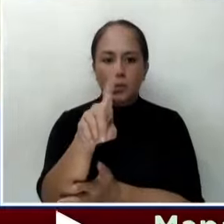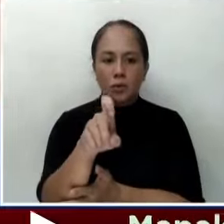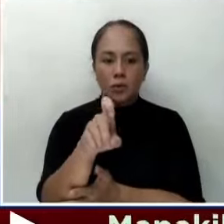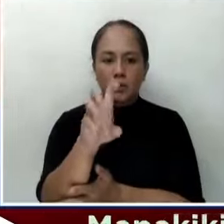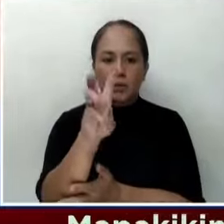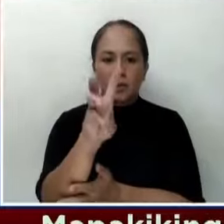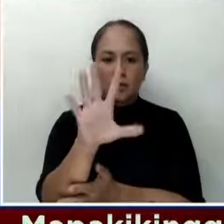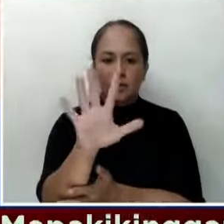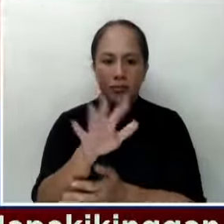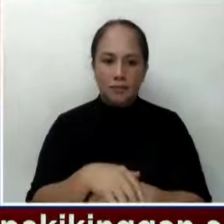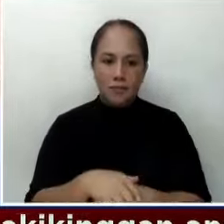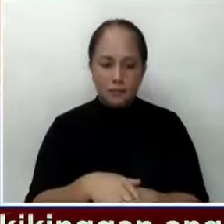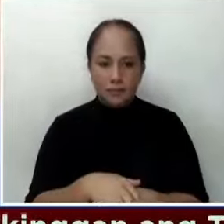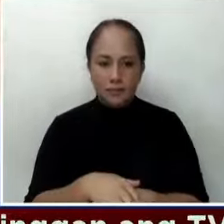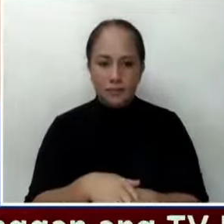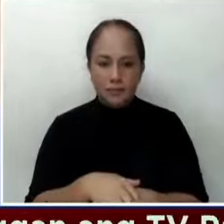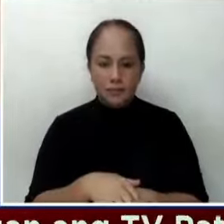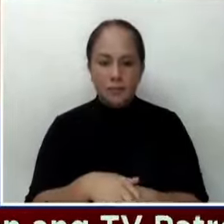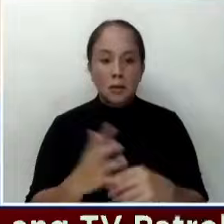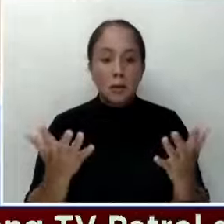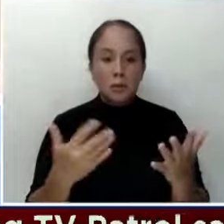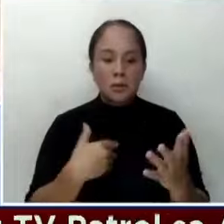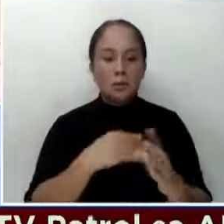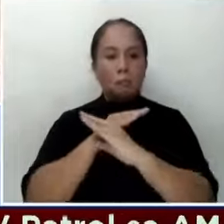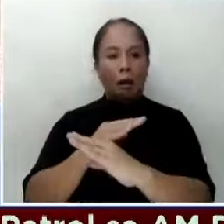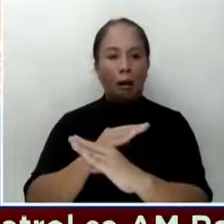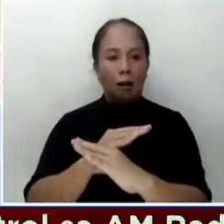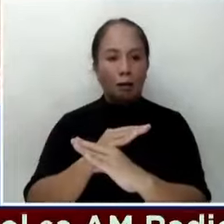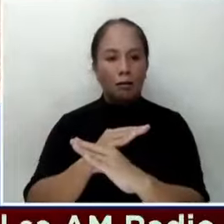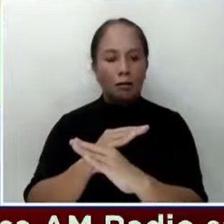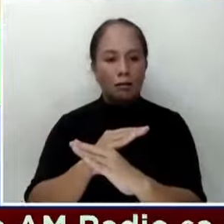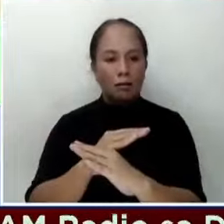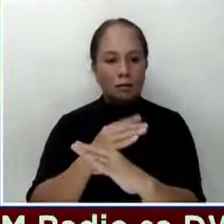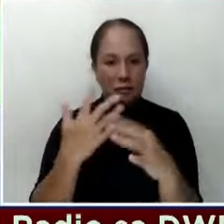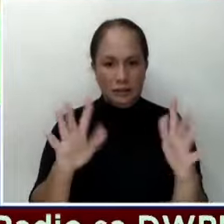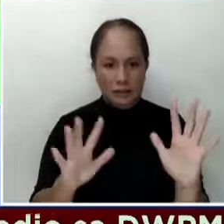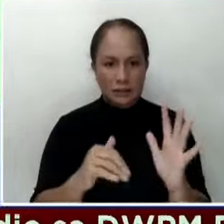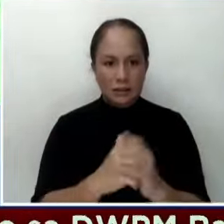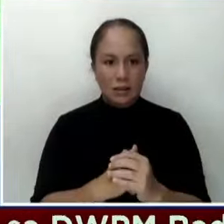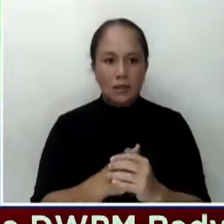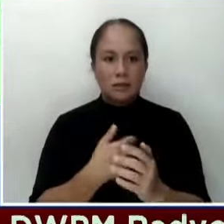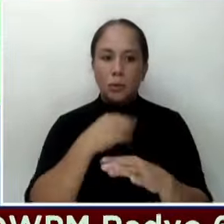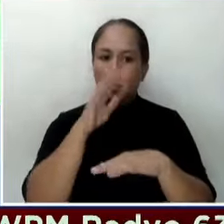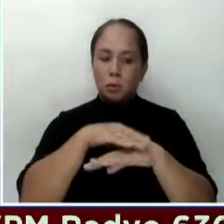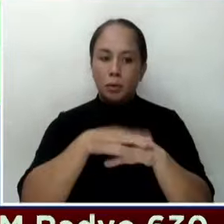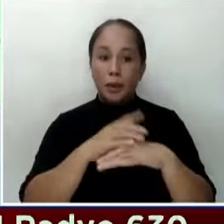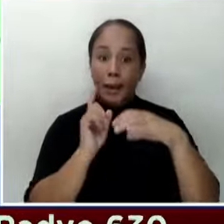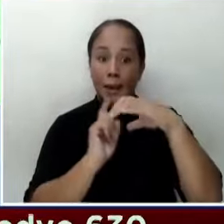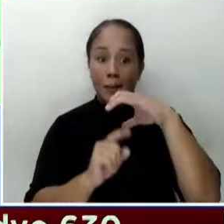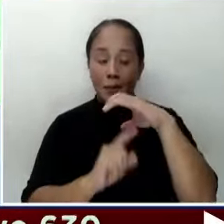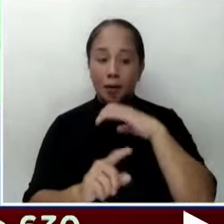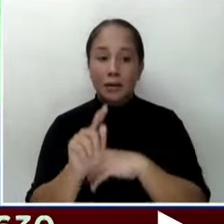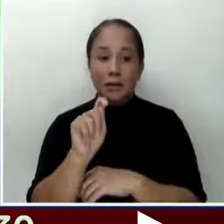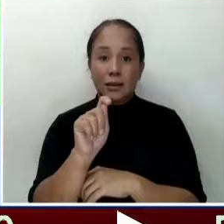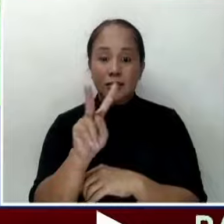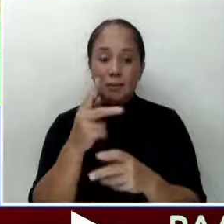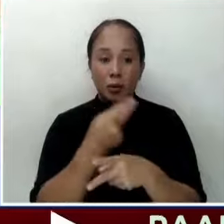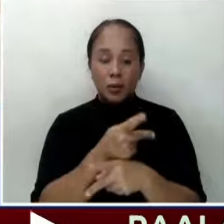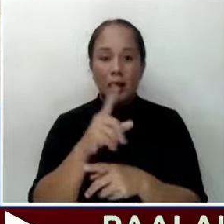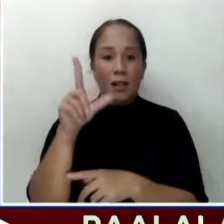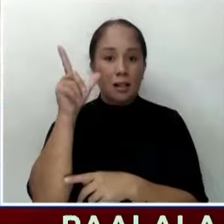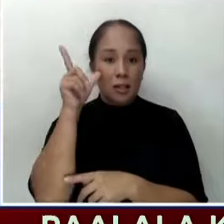17,165 po. Hanggang sa blinak na si Angela na nasabing account. Kaya't nagbabala si ABS-CBN TV production head Loren Jogi